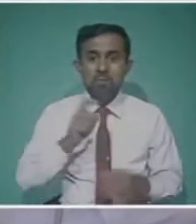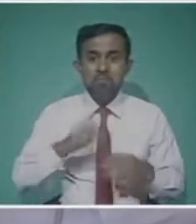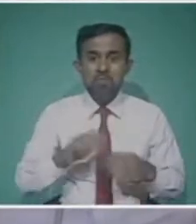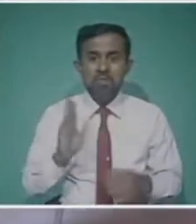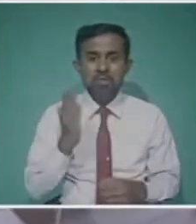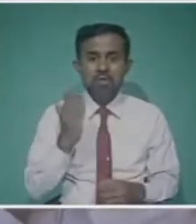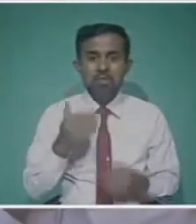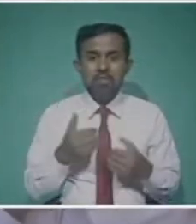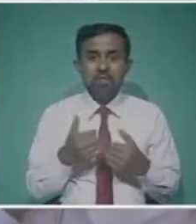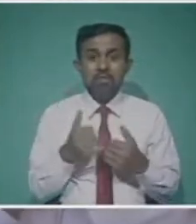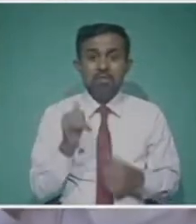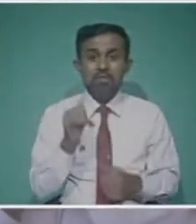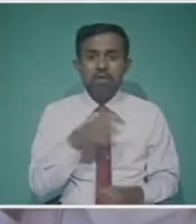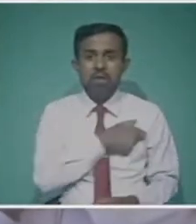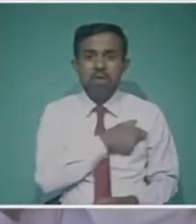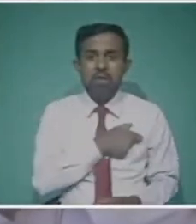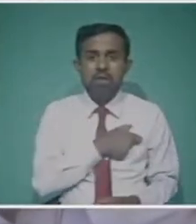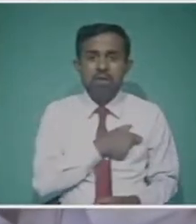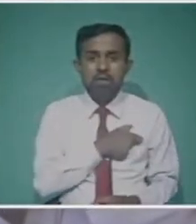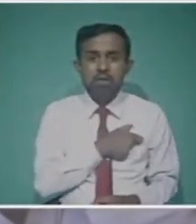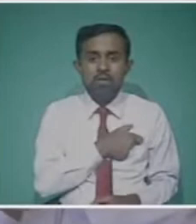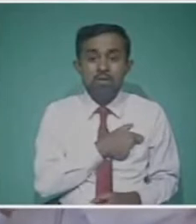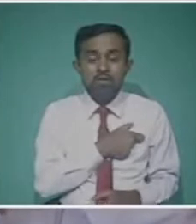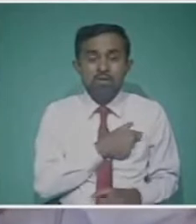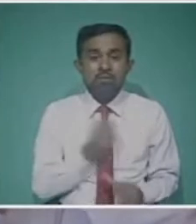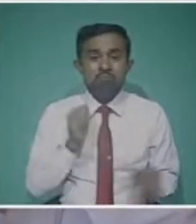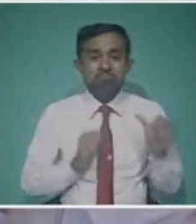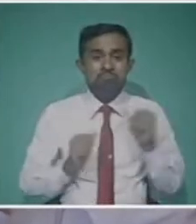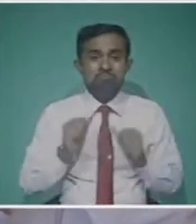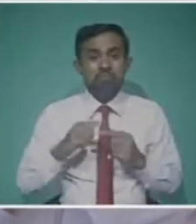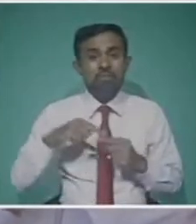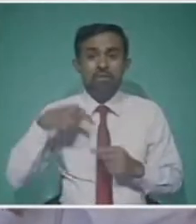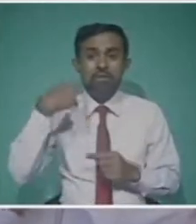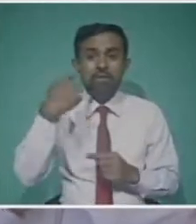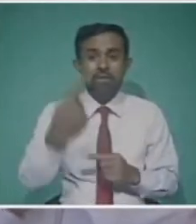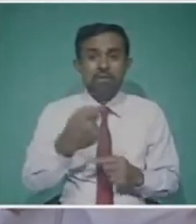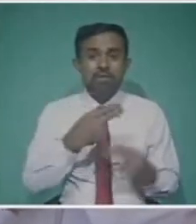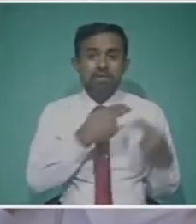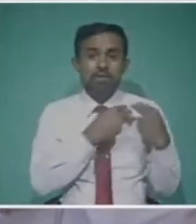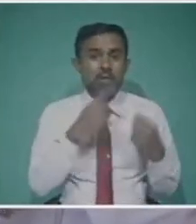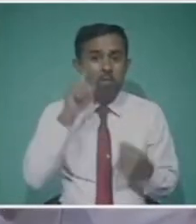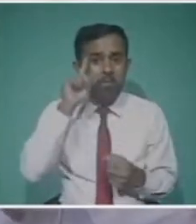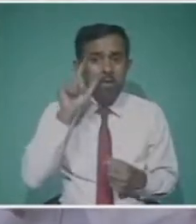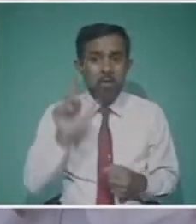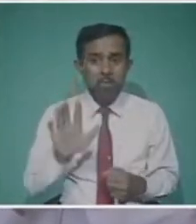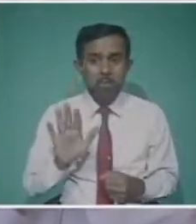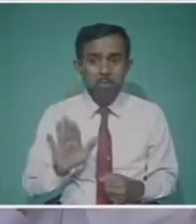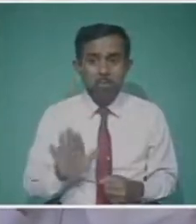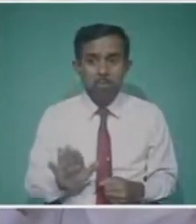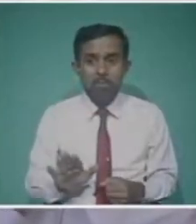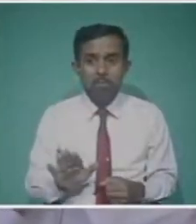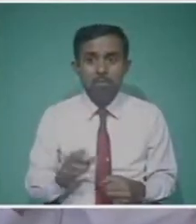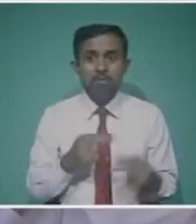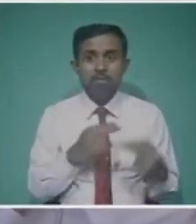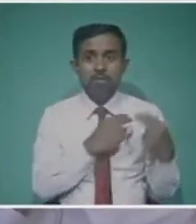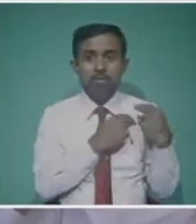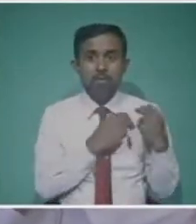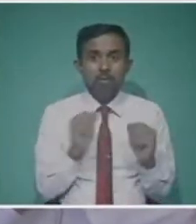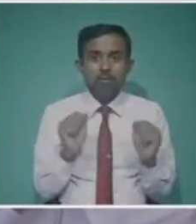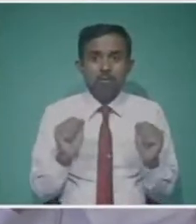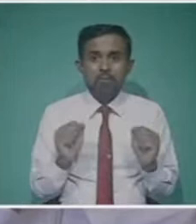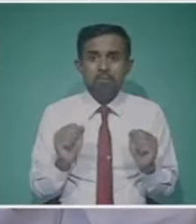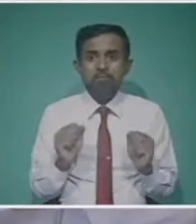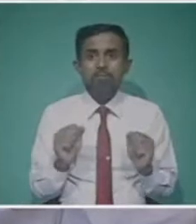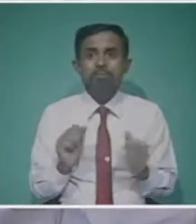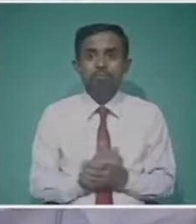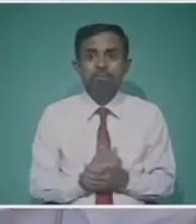නිසා තමහර නායකයෝ කෝට් ටයි සූට් මහගෙන ඊළඟ පාර තනතුරු ගන්න බලාගෙන ඉන්න අයගේ තනතුරු වලට බයේ